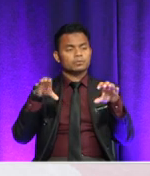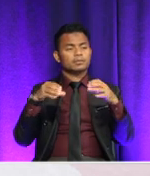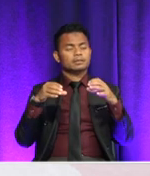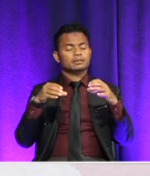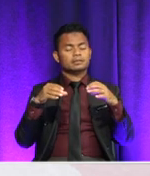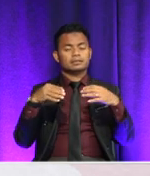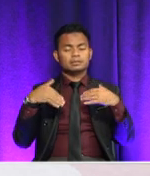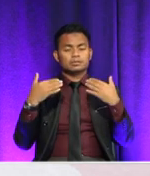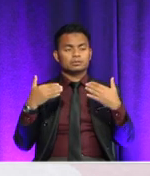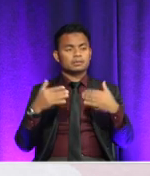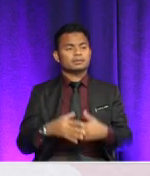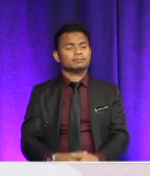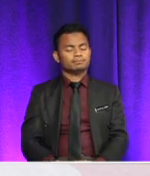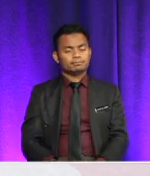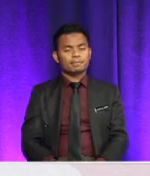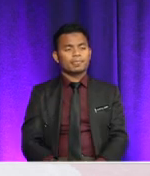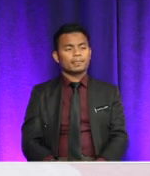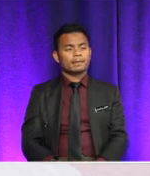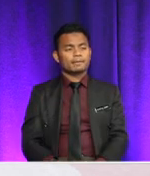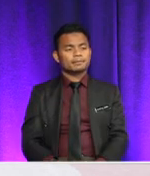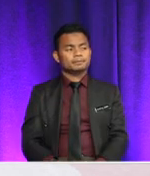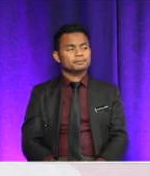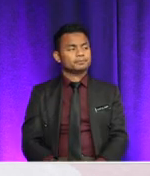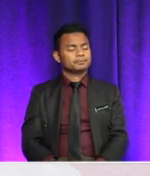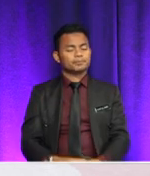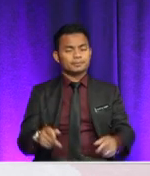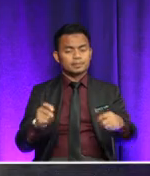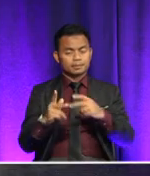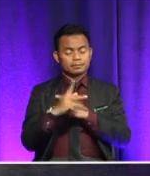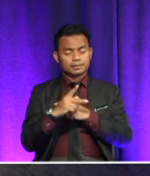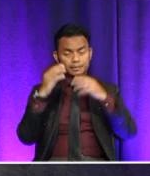itu keseluruhan kesimpulan penilaian kepada anak murid Saya